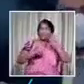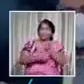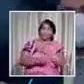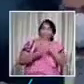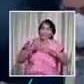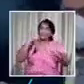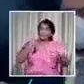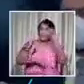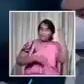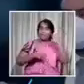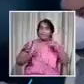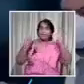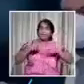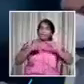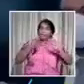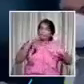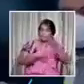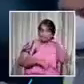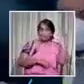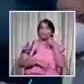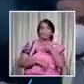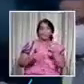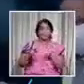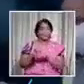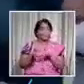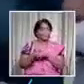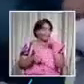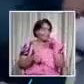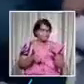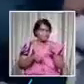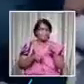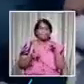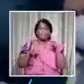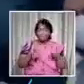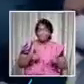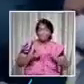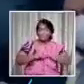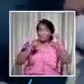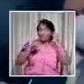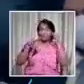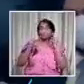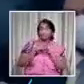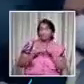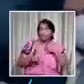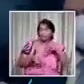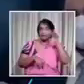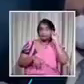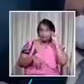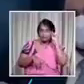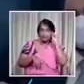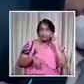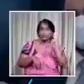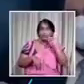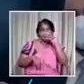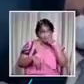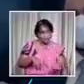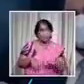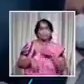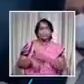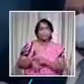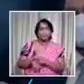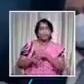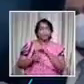ගෝම් රාජපක්ෂ ගෝම් කියලා ඒ නිසා ගරු කතානායකතුමනි මේ සටන පිළිබඳ අපි අවබෝධයක් ගන්න ඕන කිසිසේත්ම